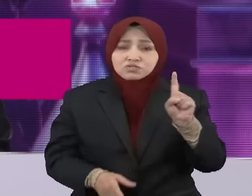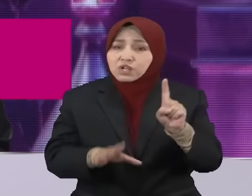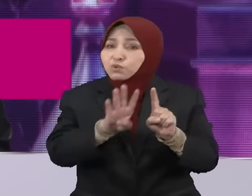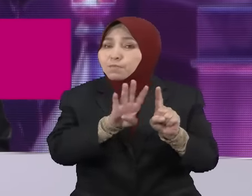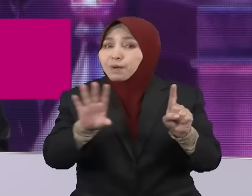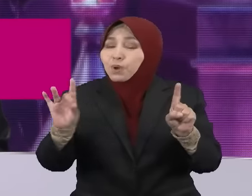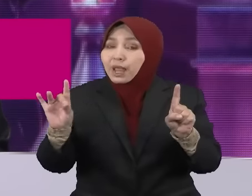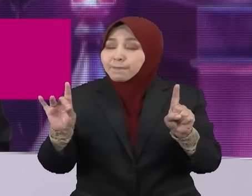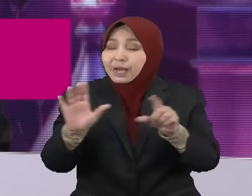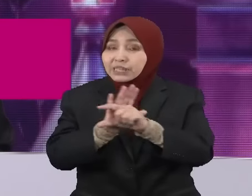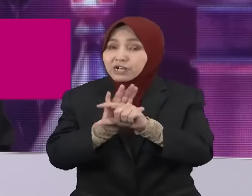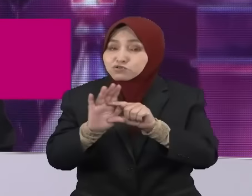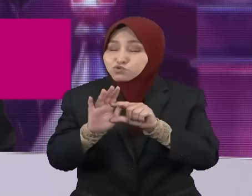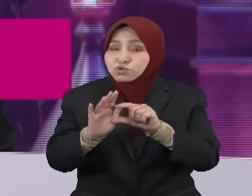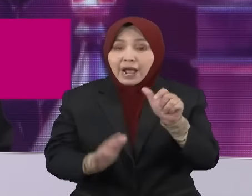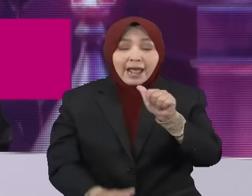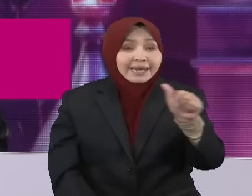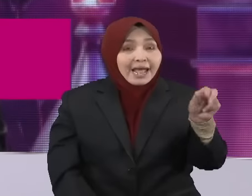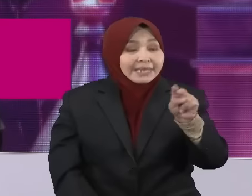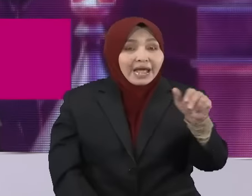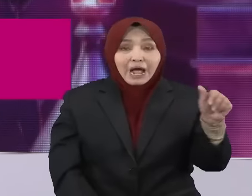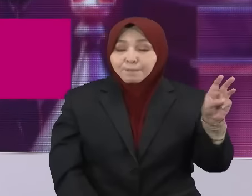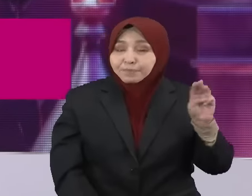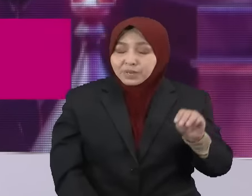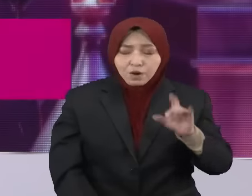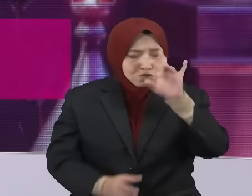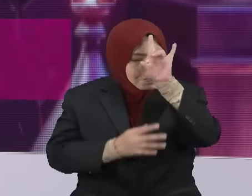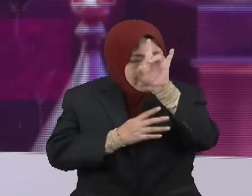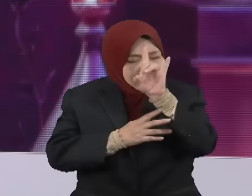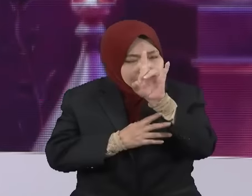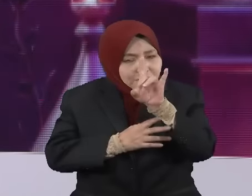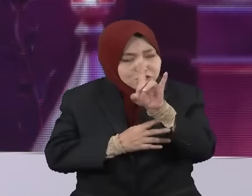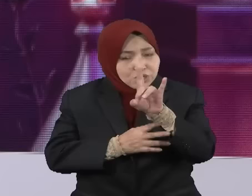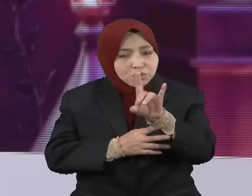ke-148, Suratul An'am. A'udzubillahi minasyaitanirrajim.